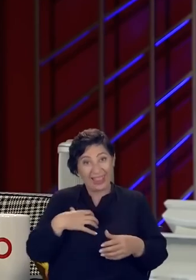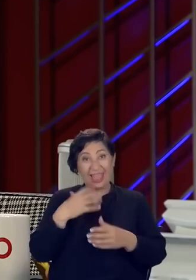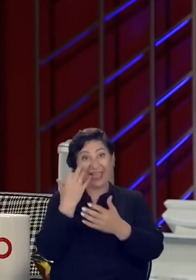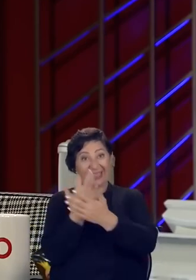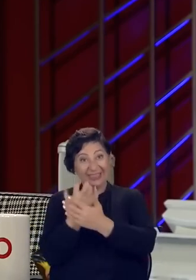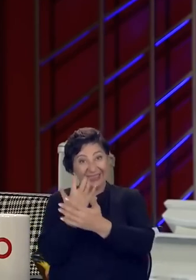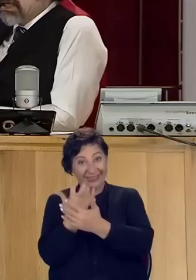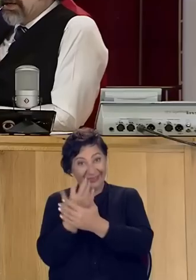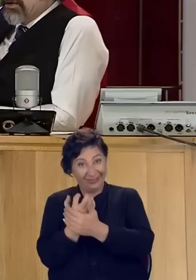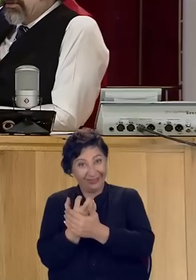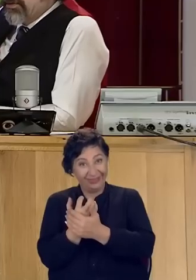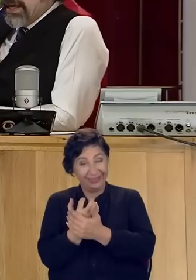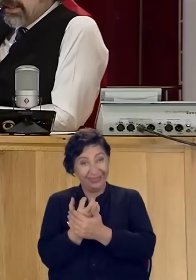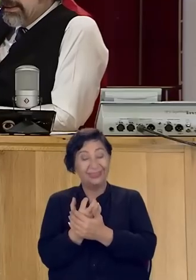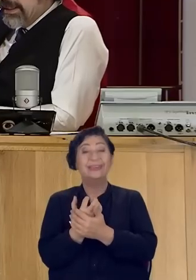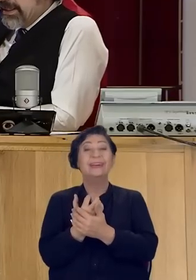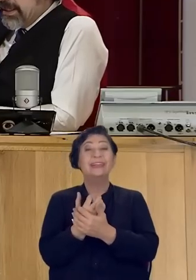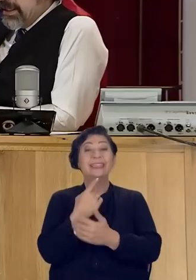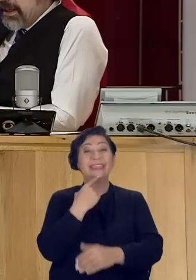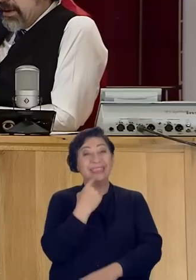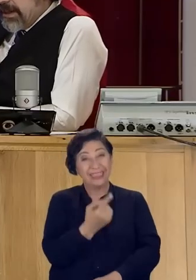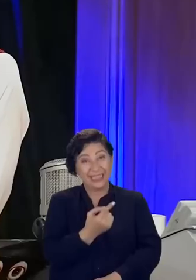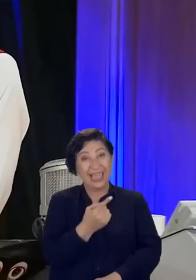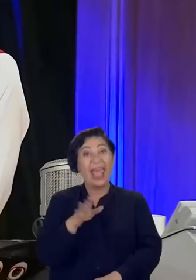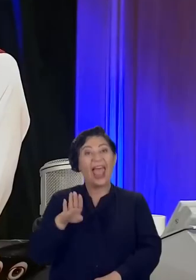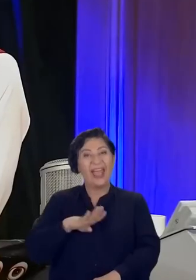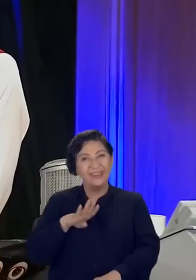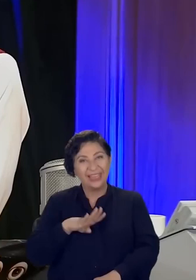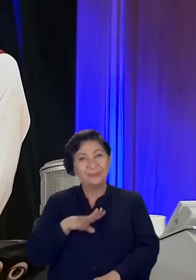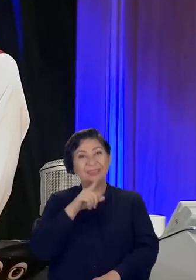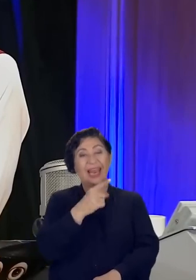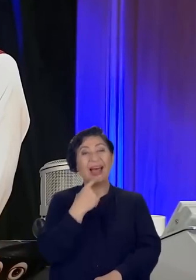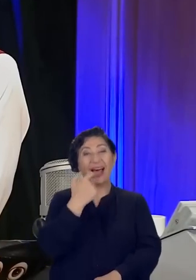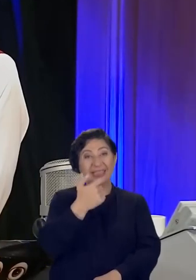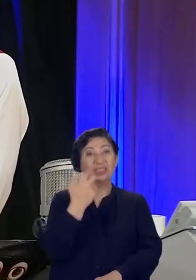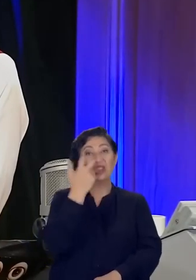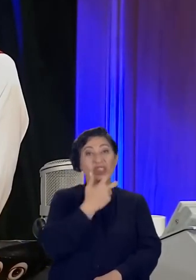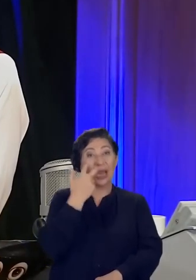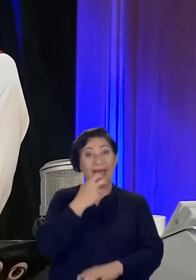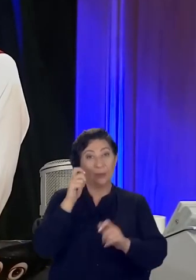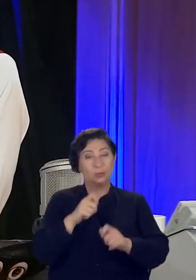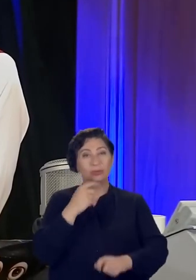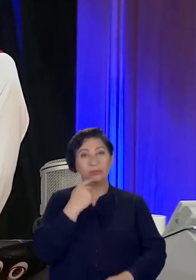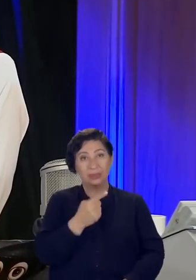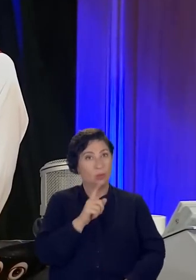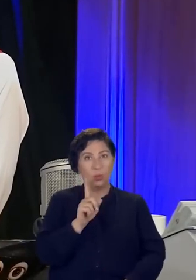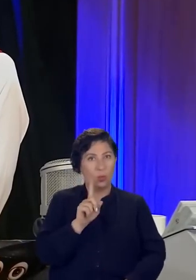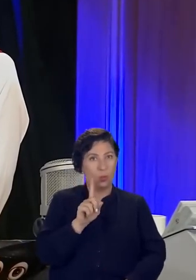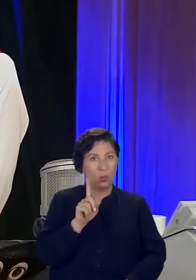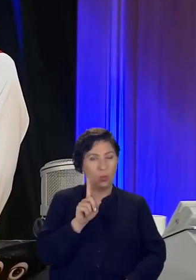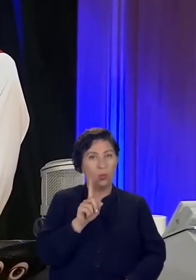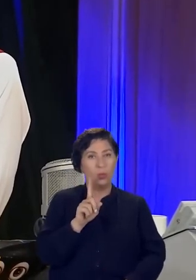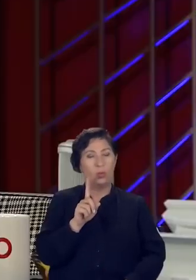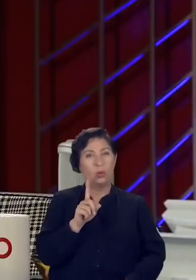kayda geçirdi. Ve dedi ki, evladım dedi, sen 6 yaşından beri şarkı söylüyorsun. Hayır dedi. Öyle demedi. Dedi